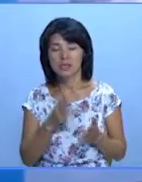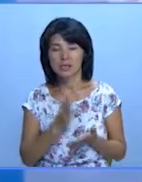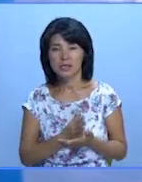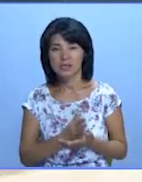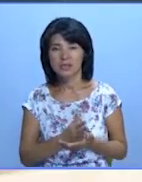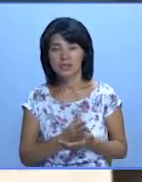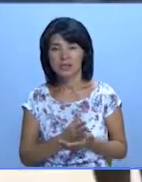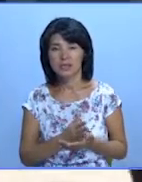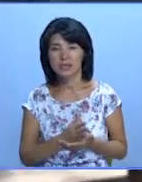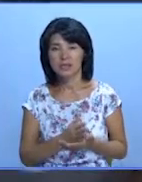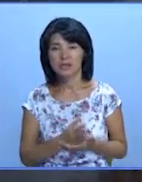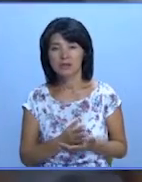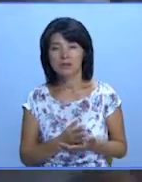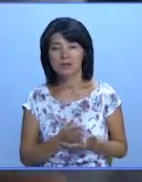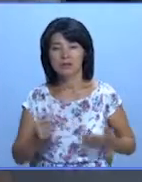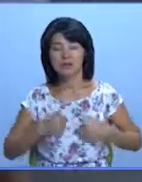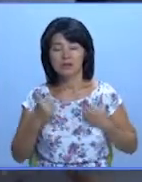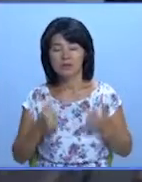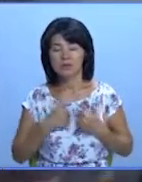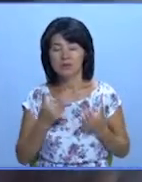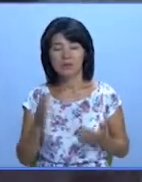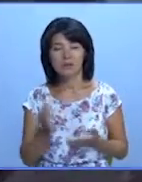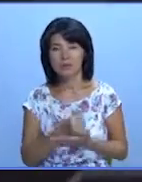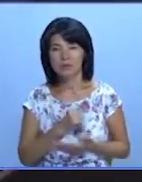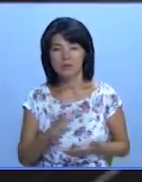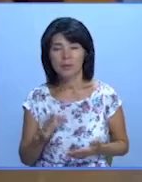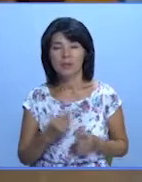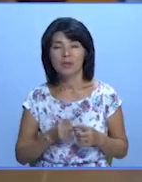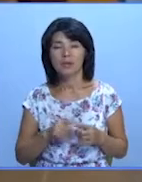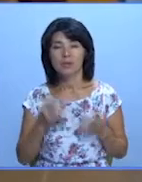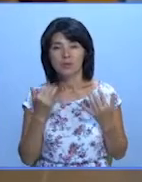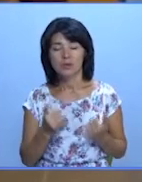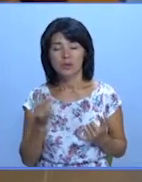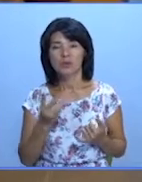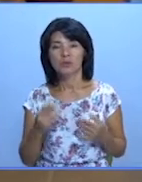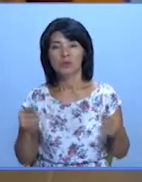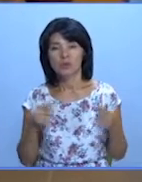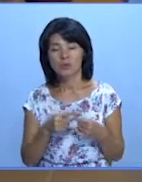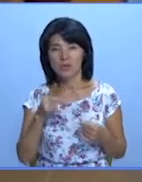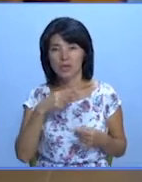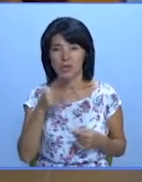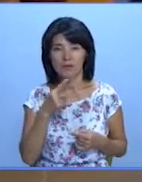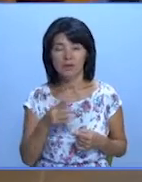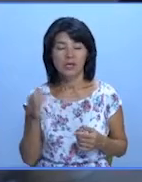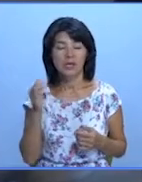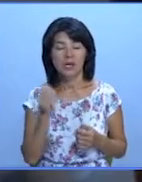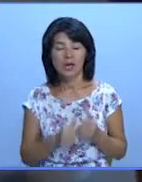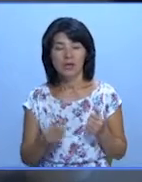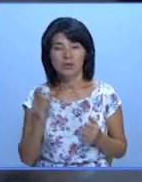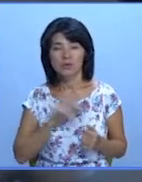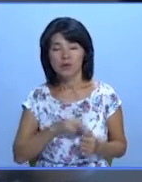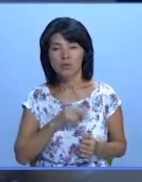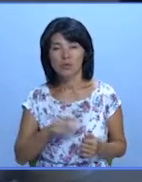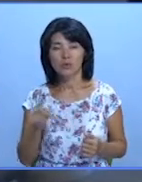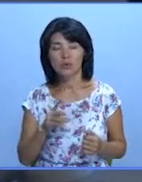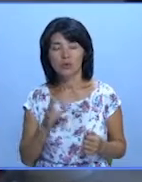нөмірі 13 мектеп лицейінде ағымдағы жөндеу жүргізіліп, жаңа ғимарат тұрғызылуда. Облыс әкімі мердігерлер барлық жұмыстарды сапалы және уақытында тапсыру